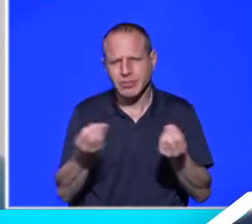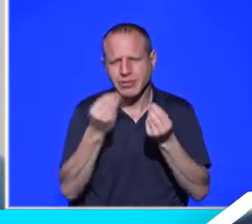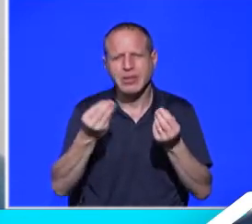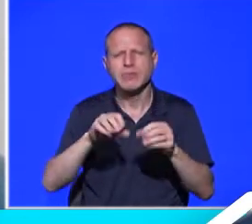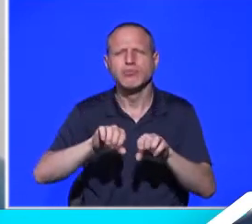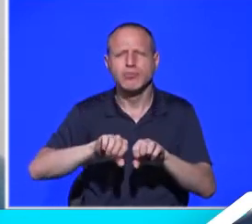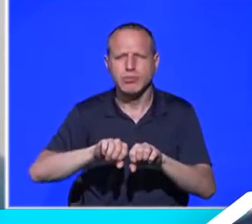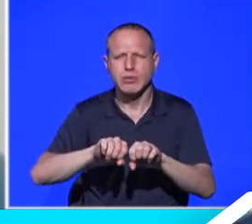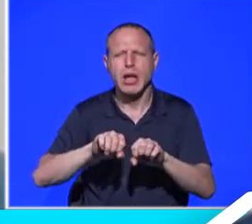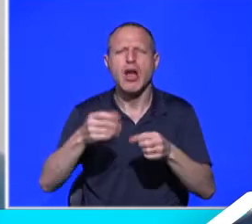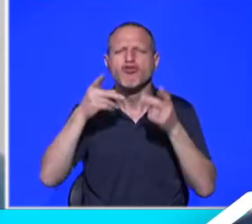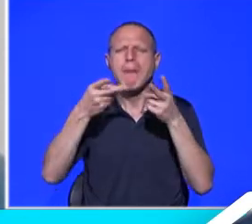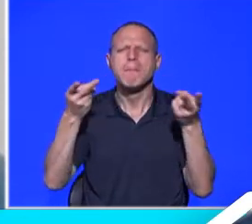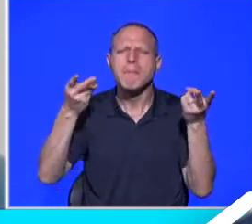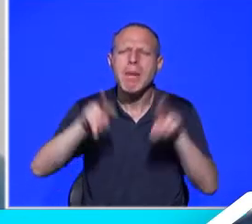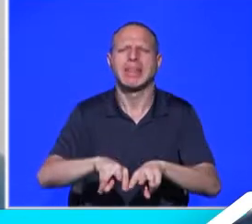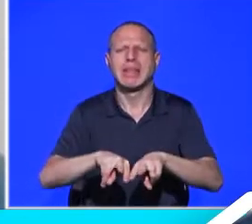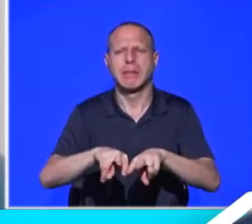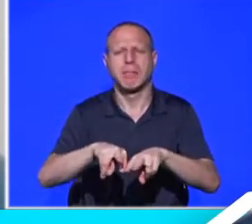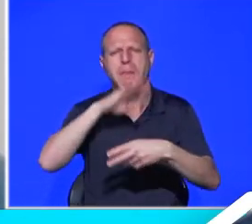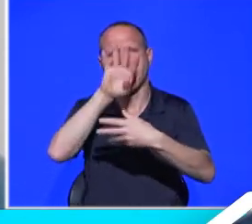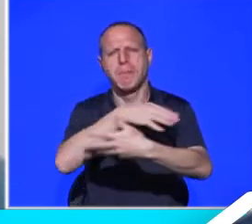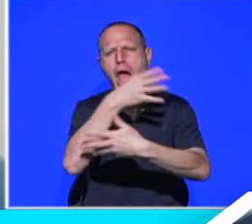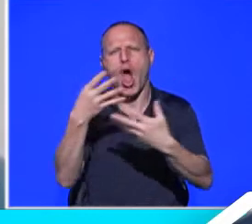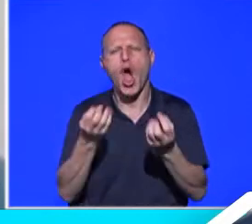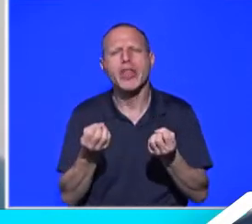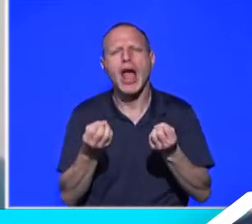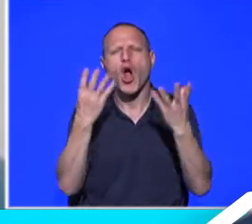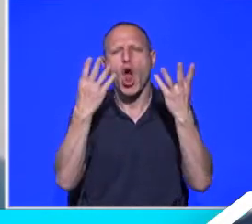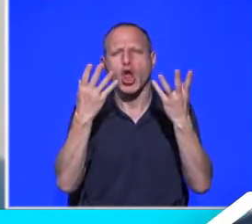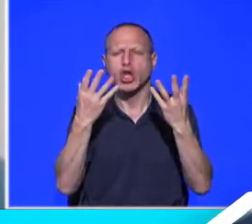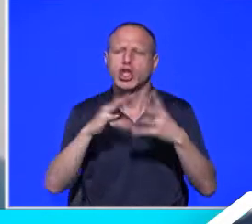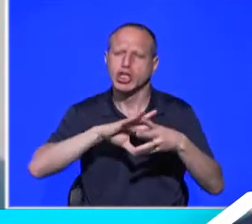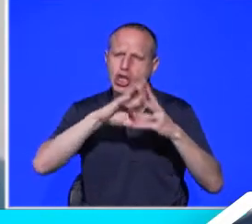משביטים וממיתים מערכות אקולוגיות שלמות,